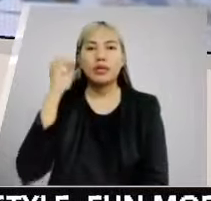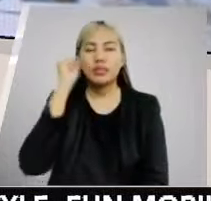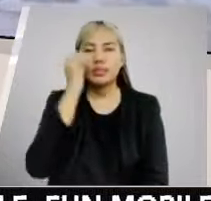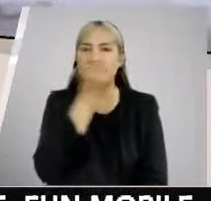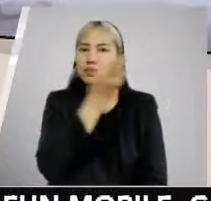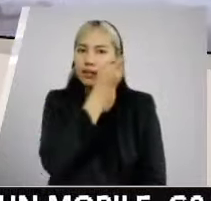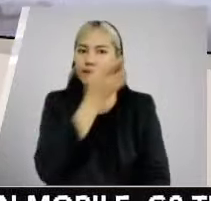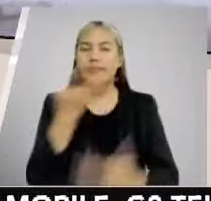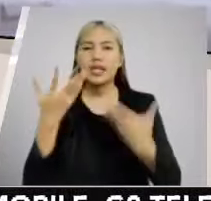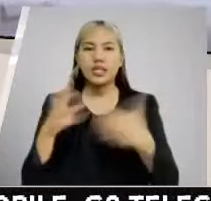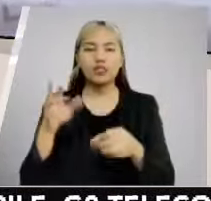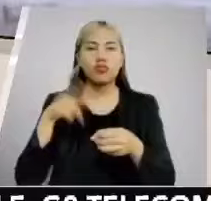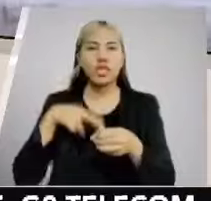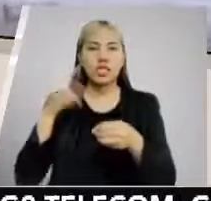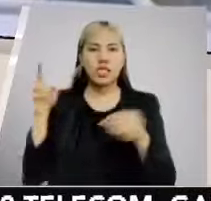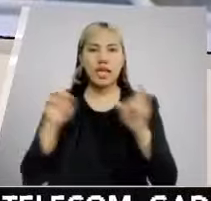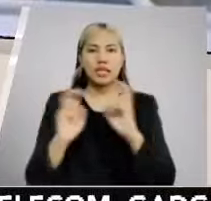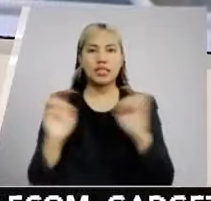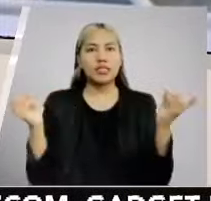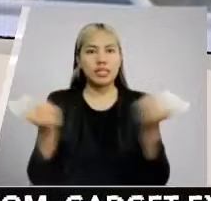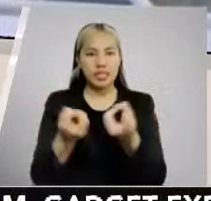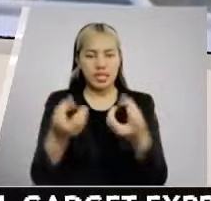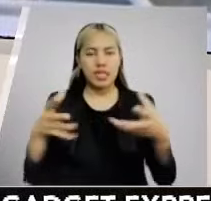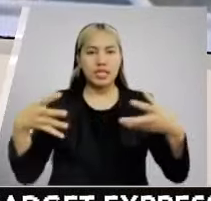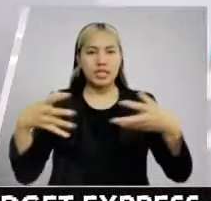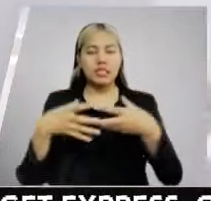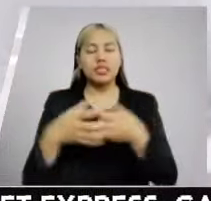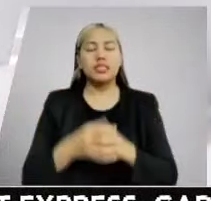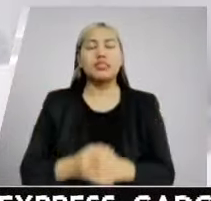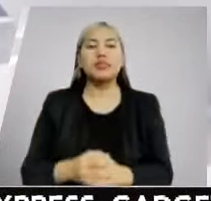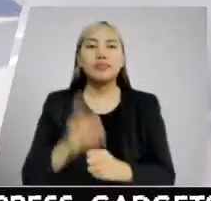Balitang hatid ni Marisol Abdurrahman, exclusive.